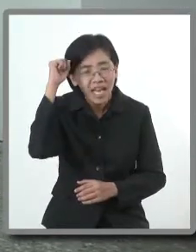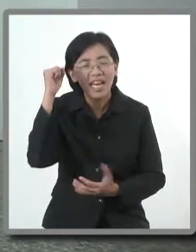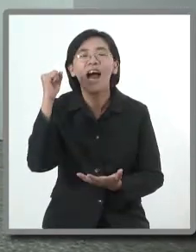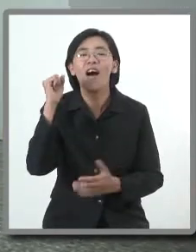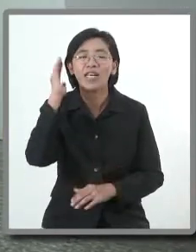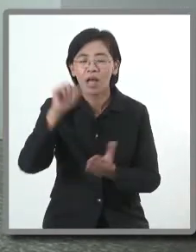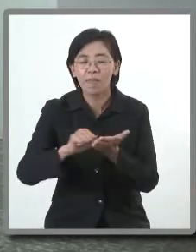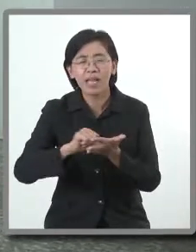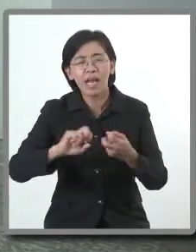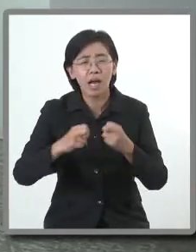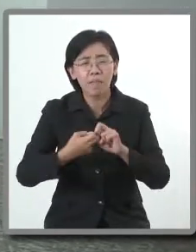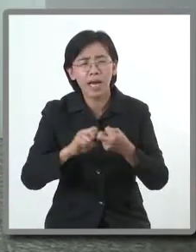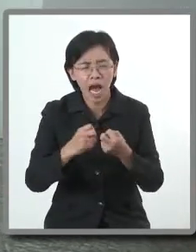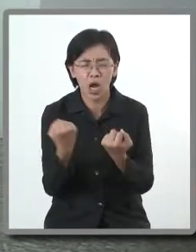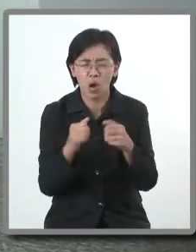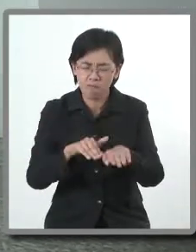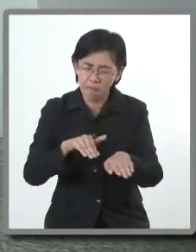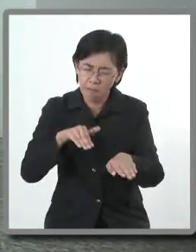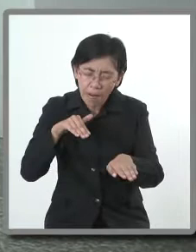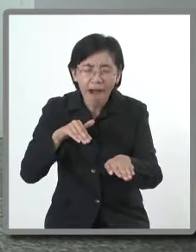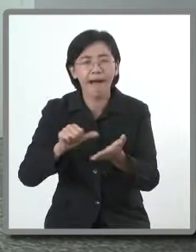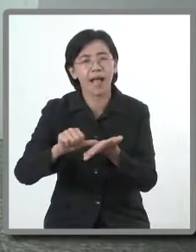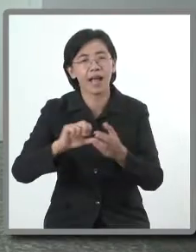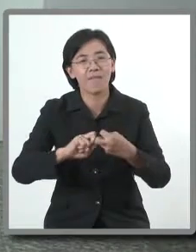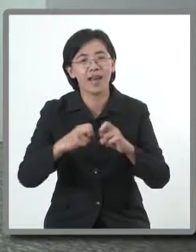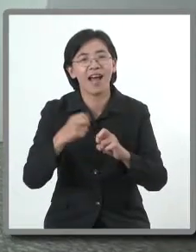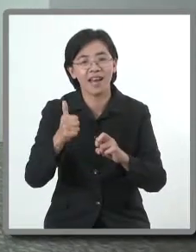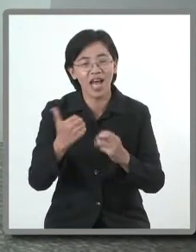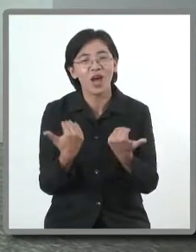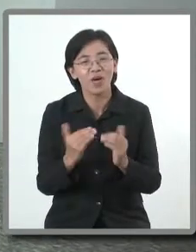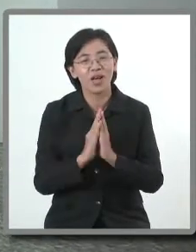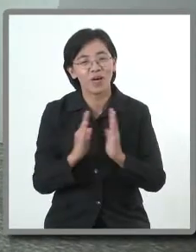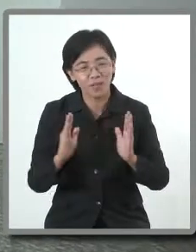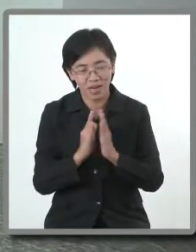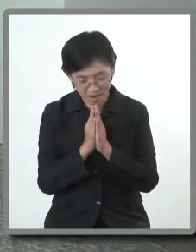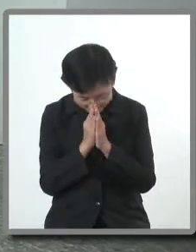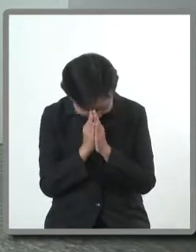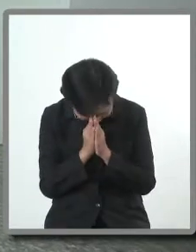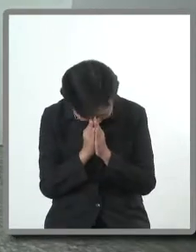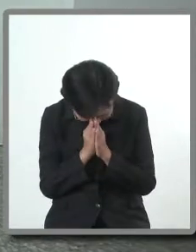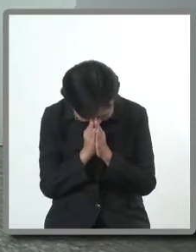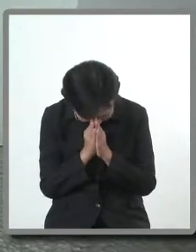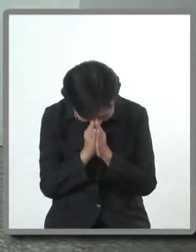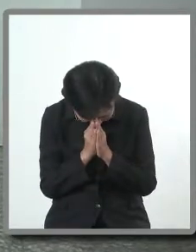ช่วยแก้ปัญหาในเรื่องของการจราจรได ้ ค่ะวันนี้ต้องขอขอบคุณท่านมากเลยนะคะ ครับ ขอบคุณค่ะ สวัสดีครับ